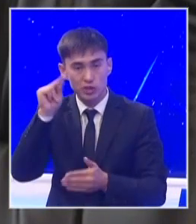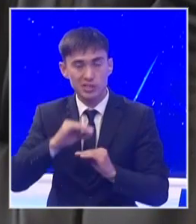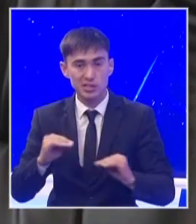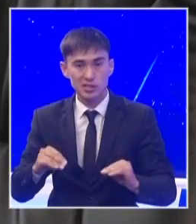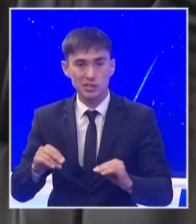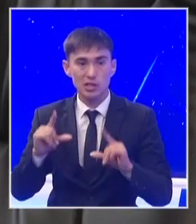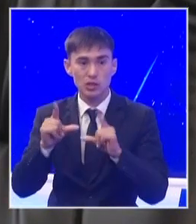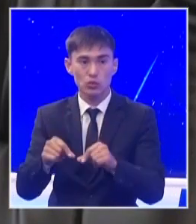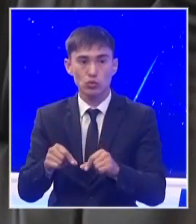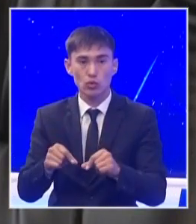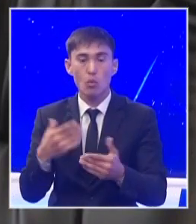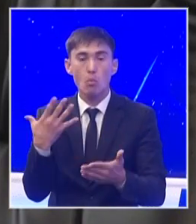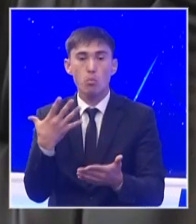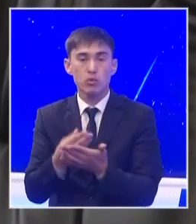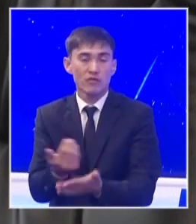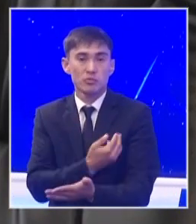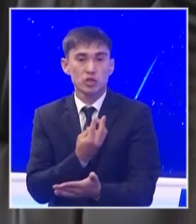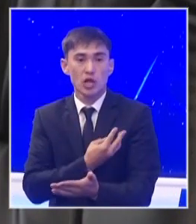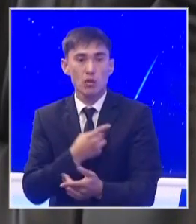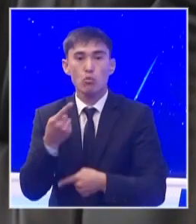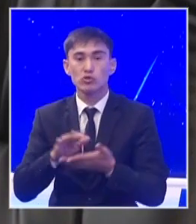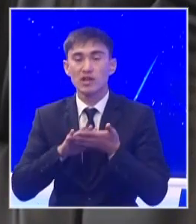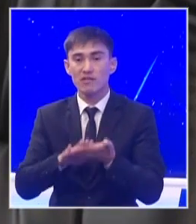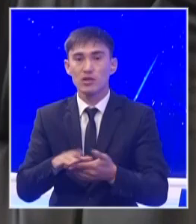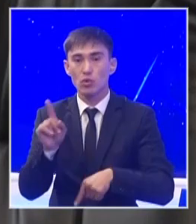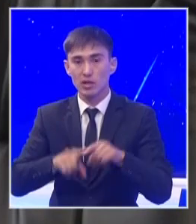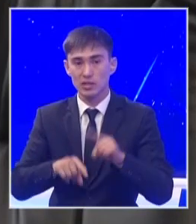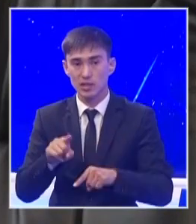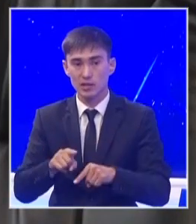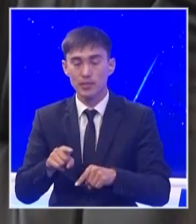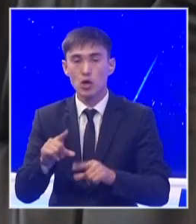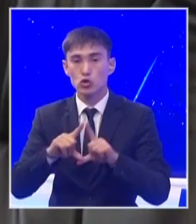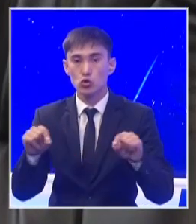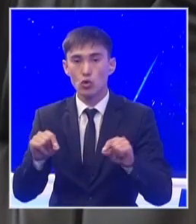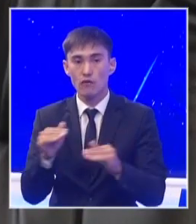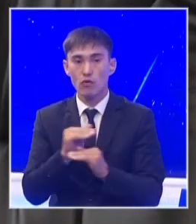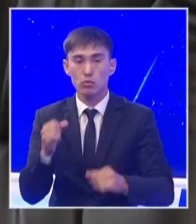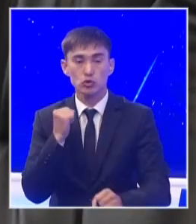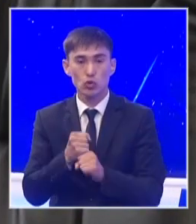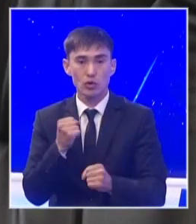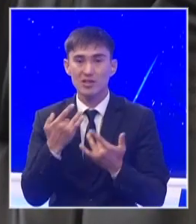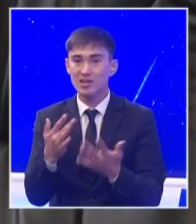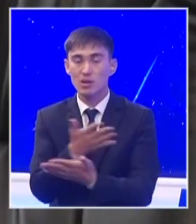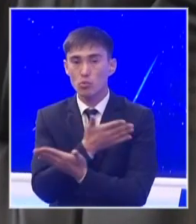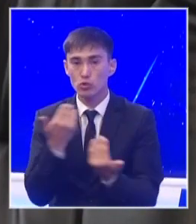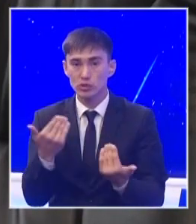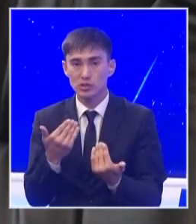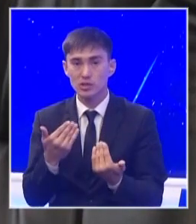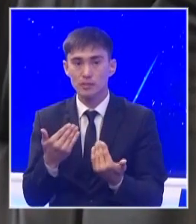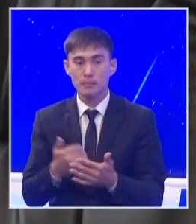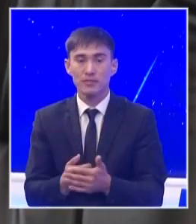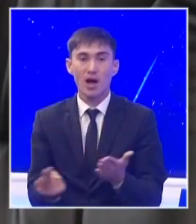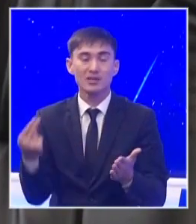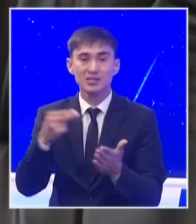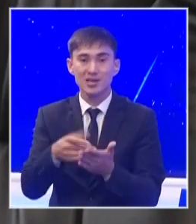идут именно по своему желанию, а также по заявлению родителей. То есть школьная форма строгая, она не требуется, оценки